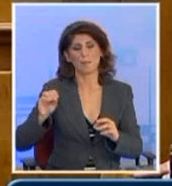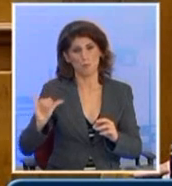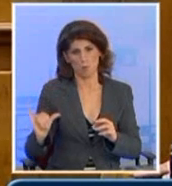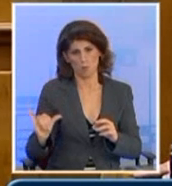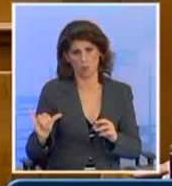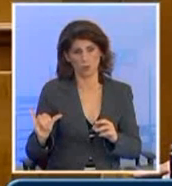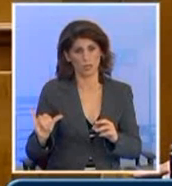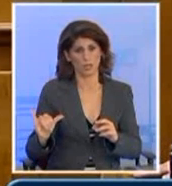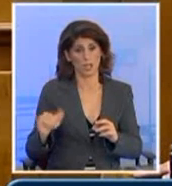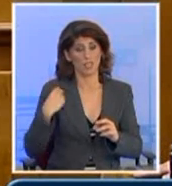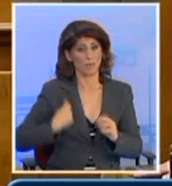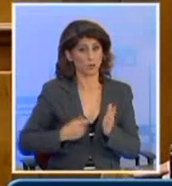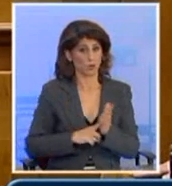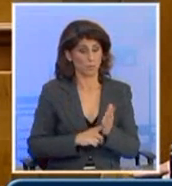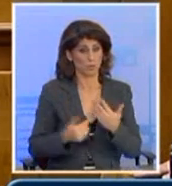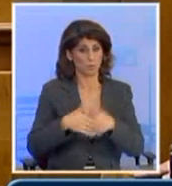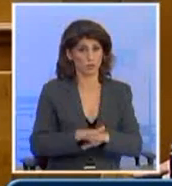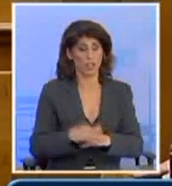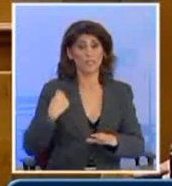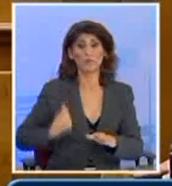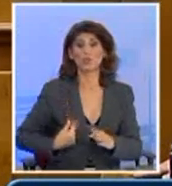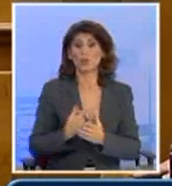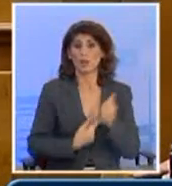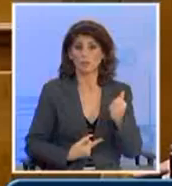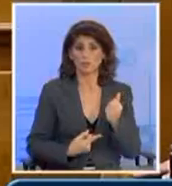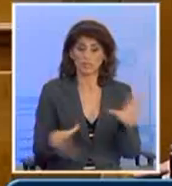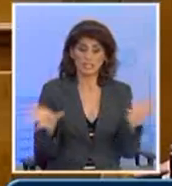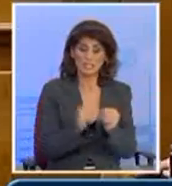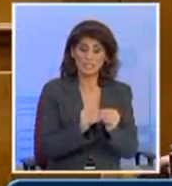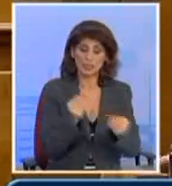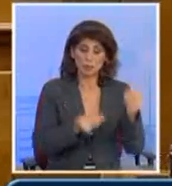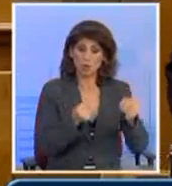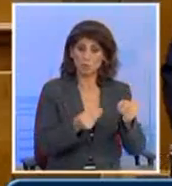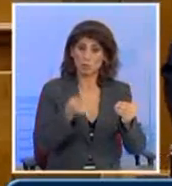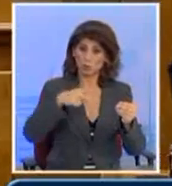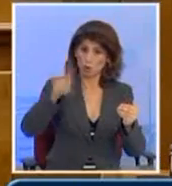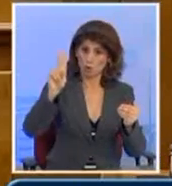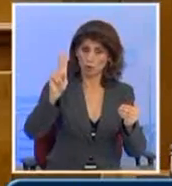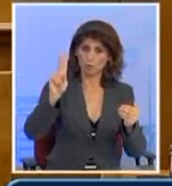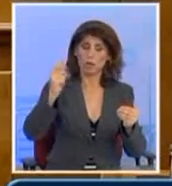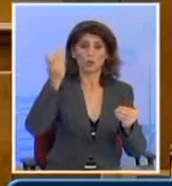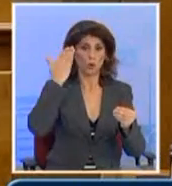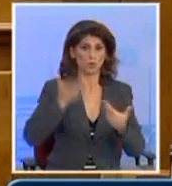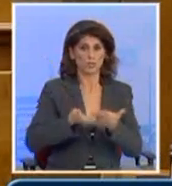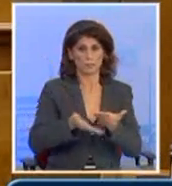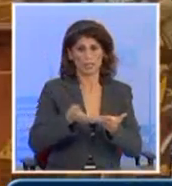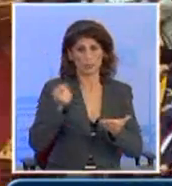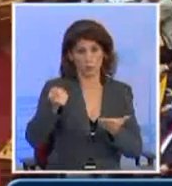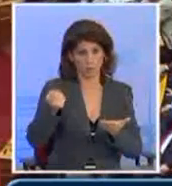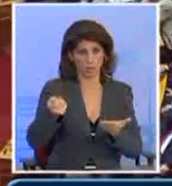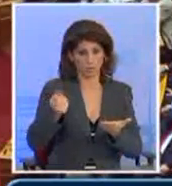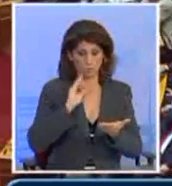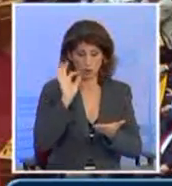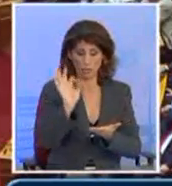Η δημοσιονομική προσαρμογή σε όρους δημοσιονομικού ελλείμματος συνυπολογιζομένων των τόκων του κόστου εξυπηρέτησης του χρέους